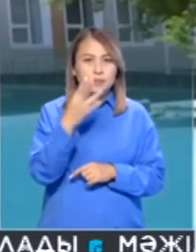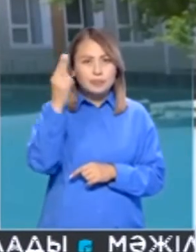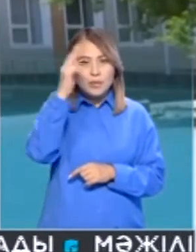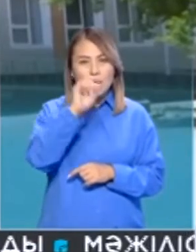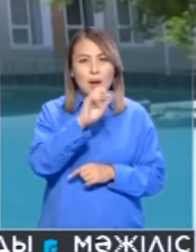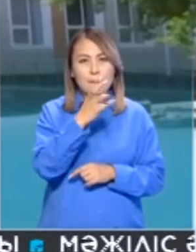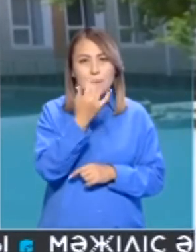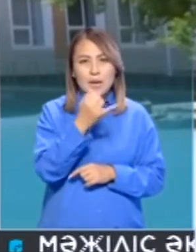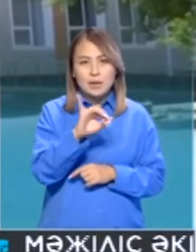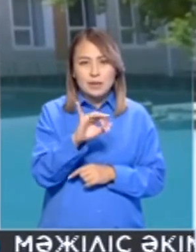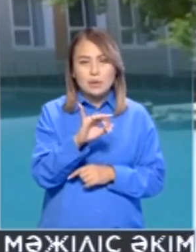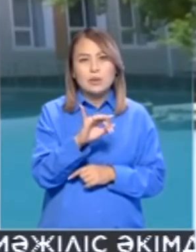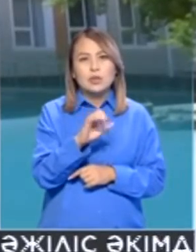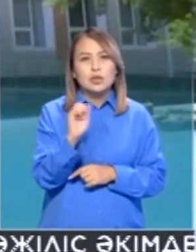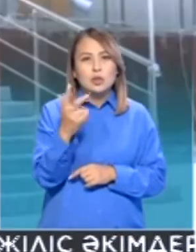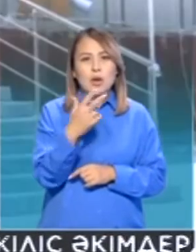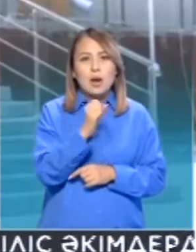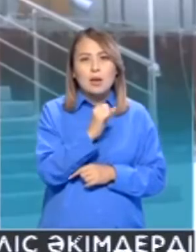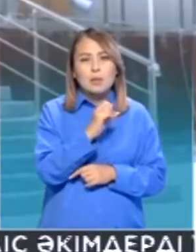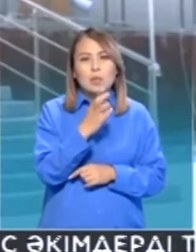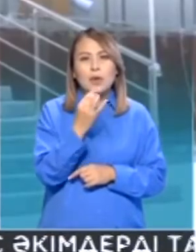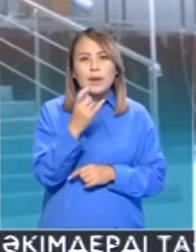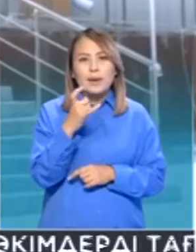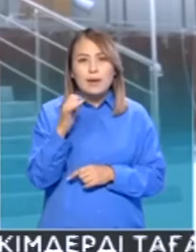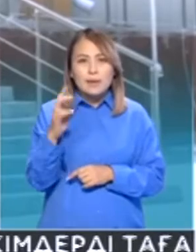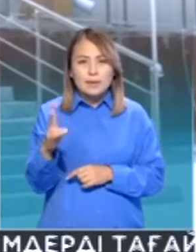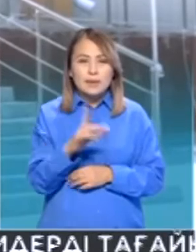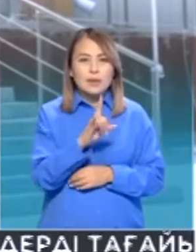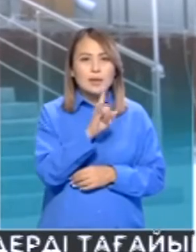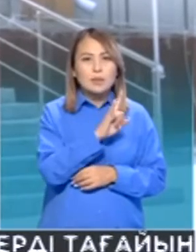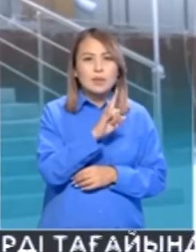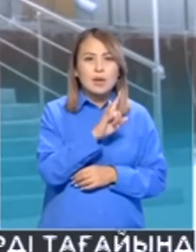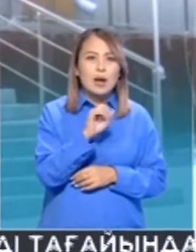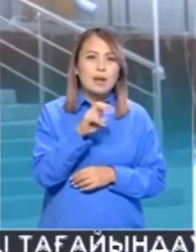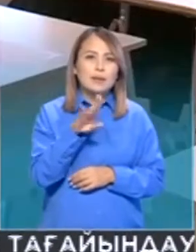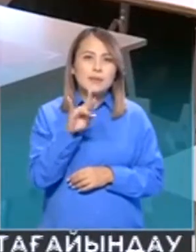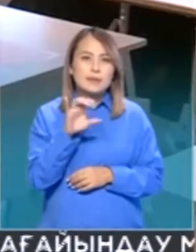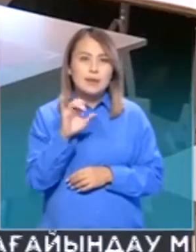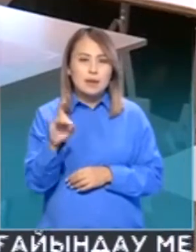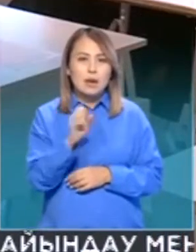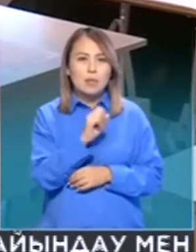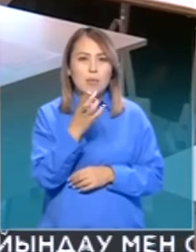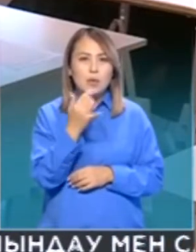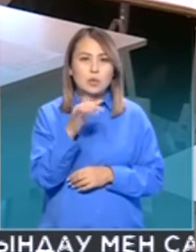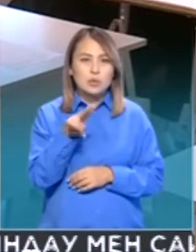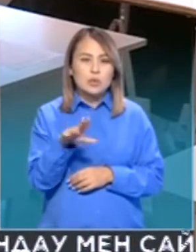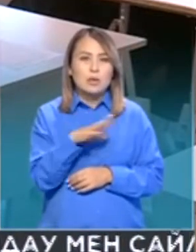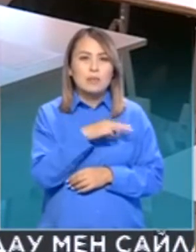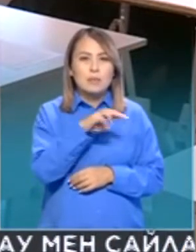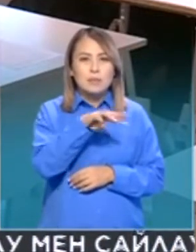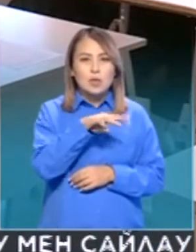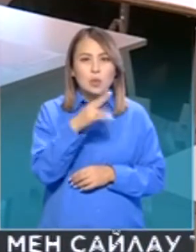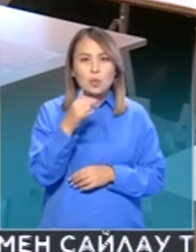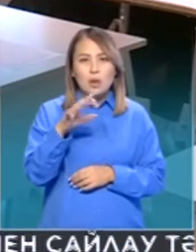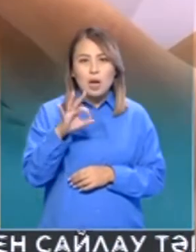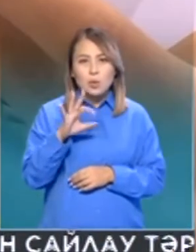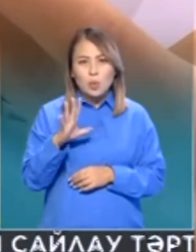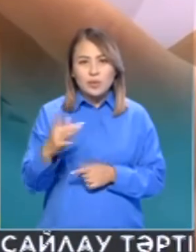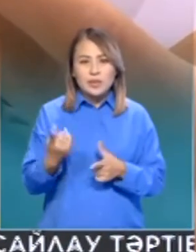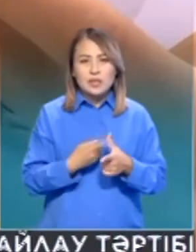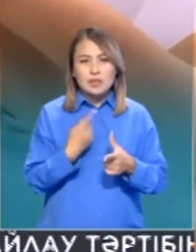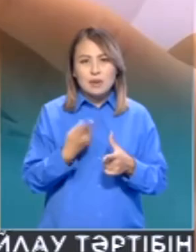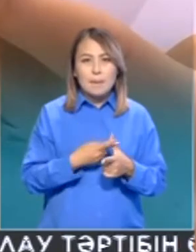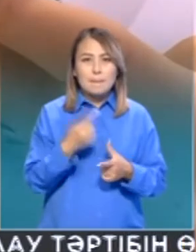енді Абай Құнанбайұлының, үшеуі Әлихан Бөкейхановтың атымен аталады. Ыбырай Алтынсарин, Ахмет Байтұрсынұлы, Міржақып Дулатовтардың